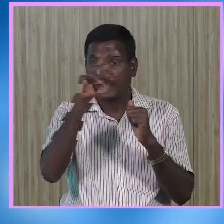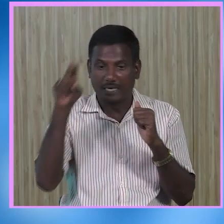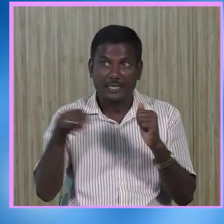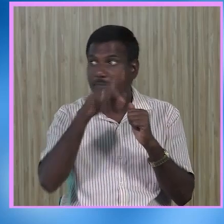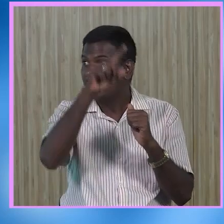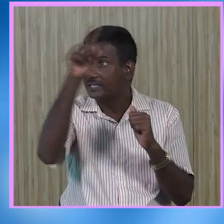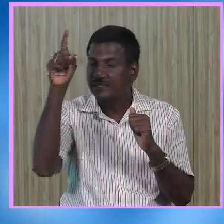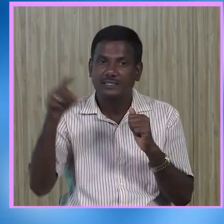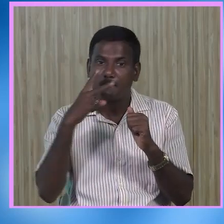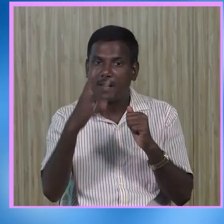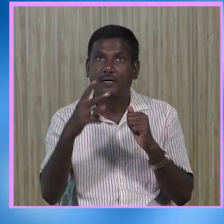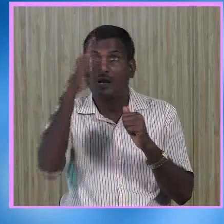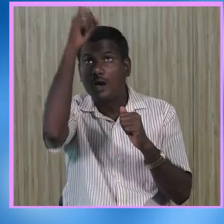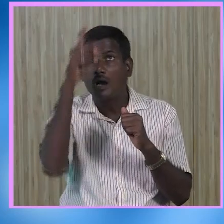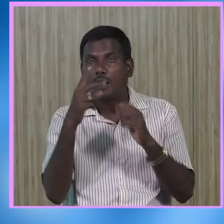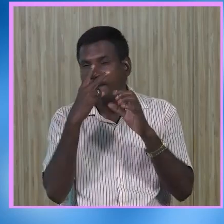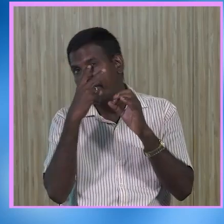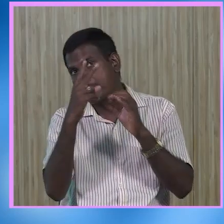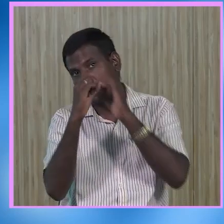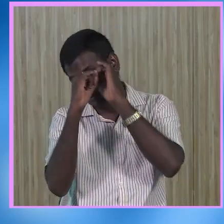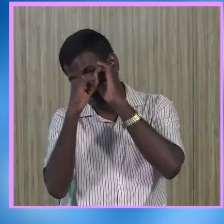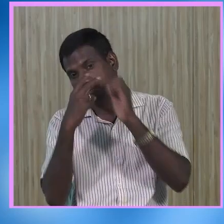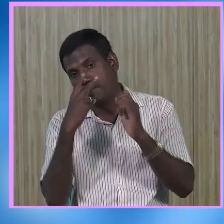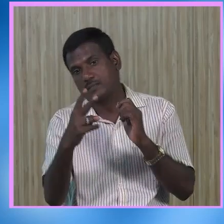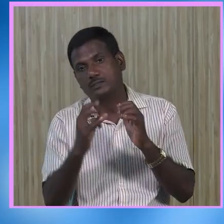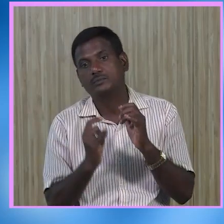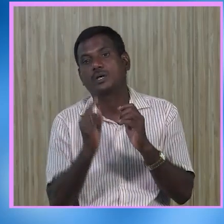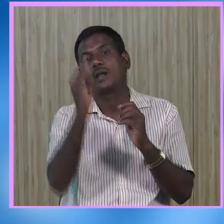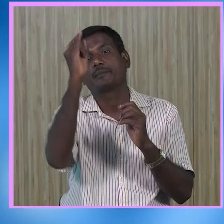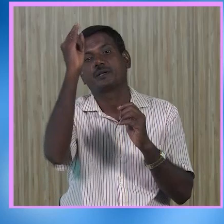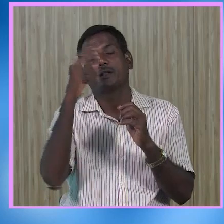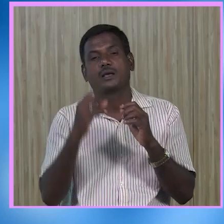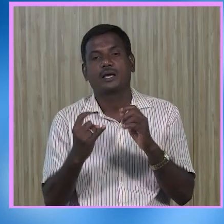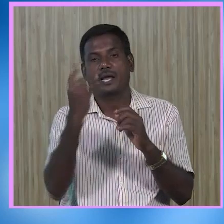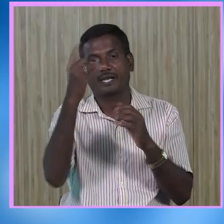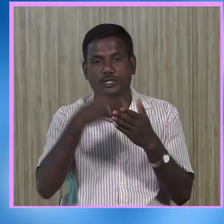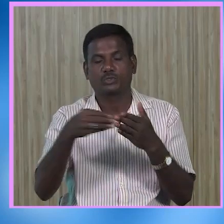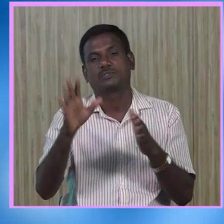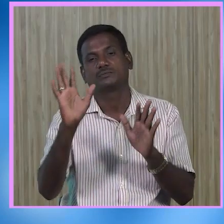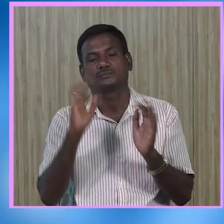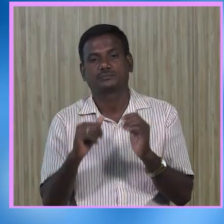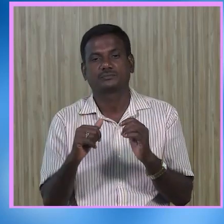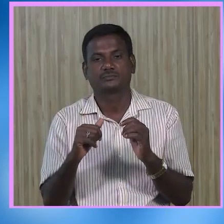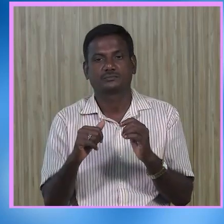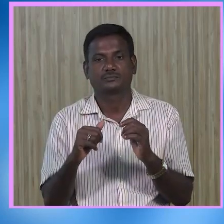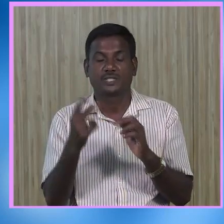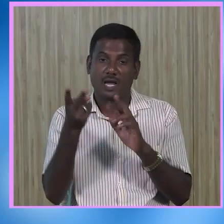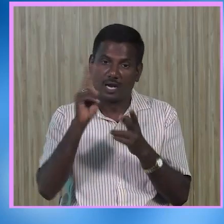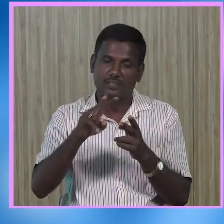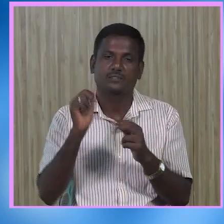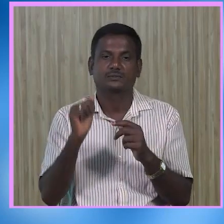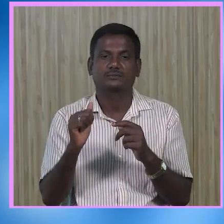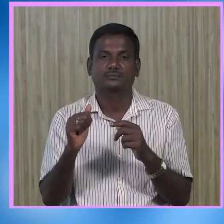செய்ய விண்ணிலிருந்து செயல்படக்கூடிய இந்த தொலைநோக்கிகளை அனுப்புவதற்காக ராக்கெட்டுகள் பயன்படுகின்றன. அதே